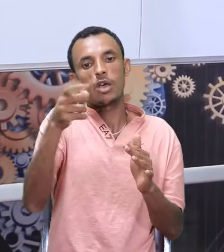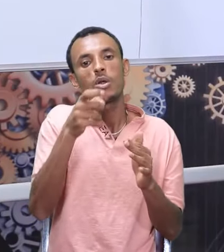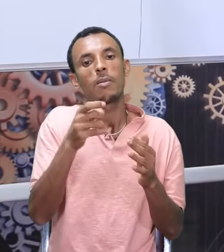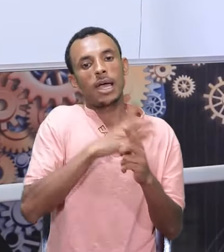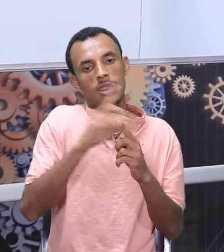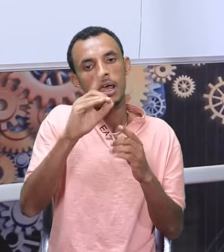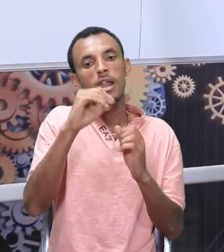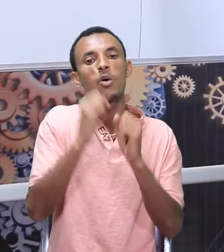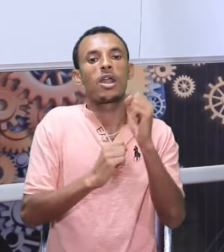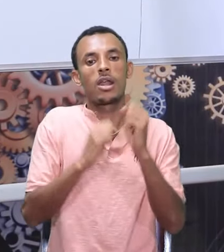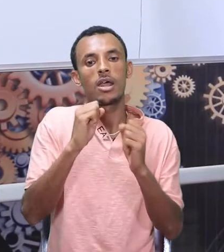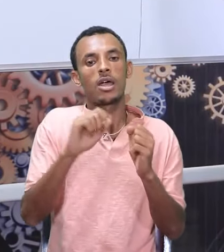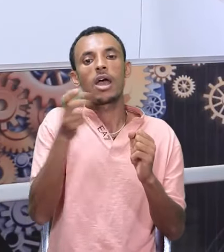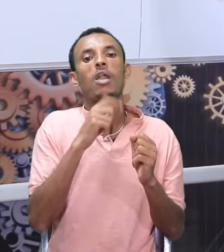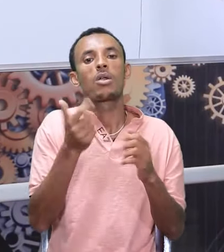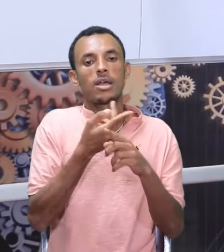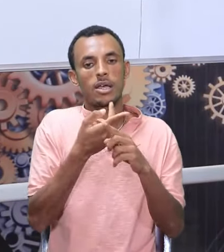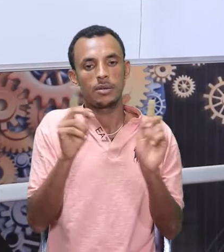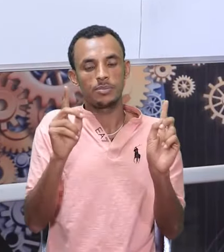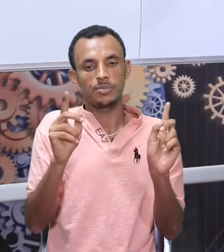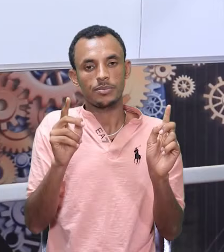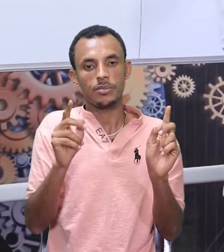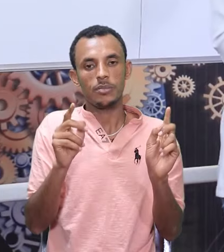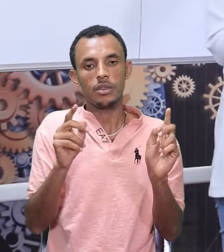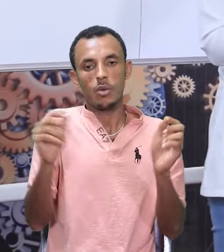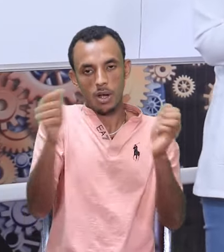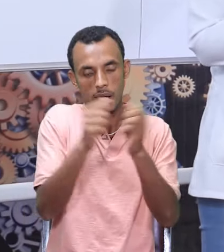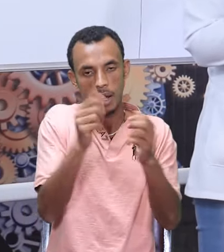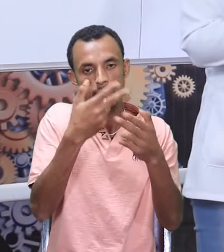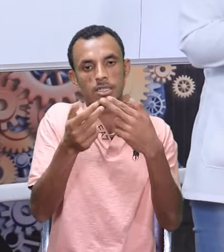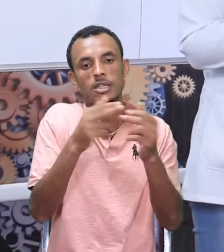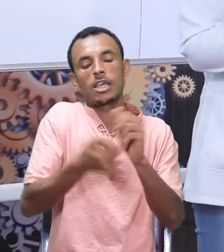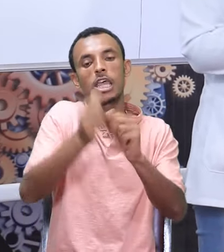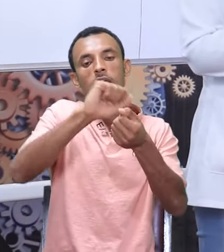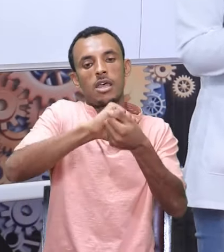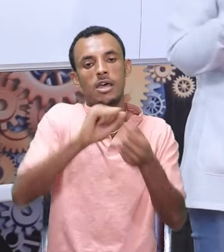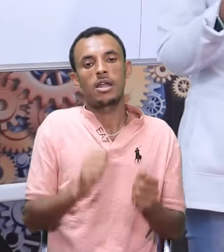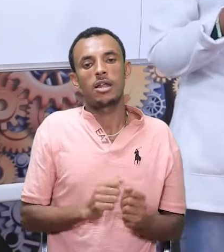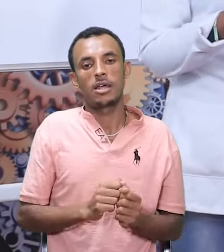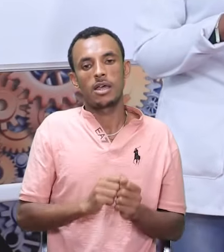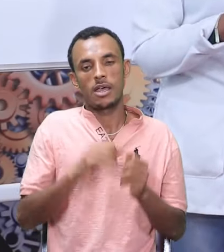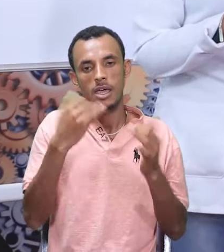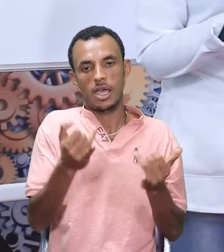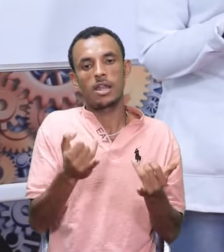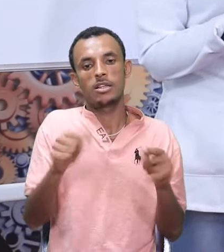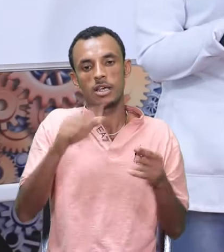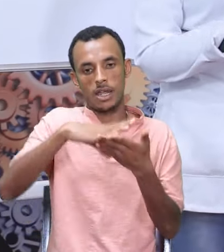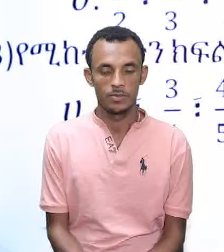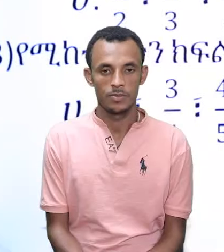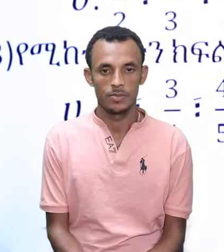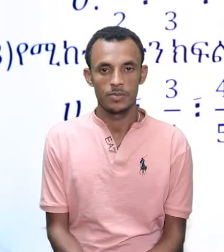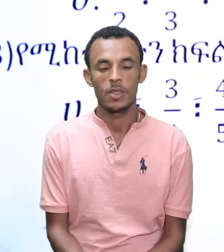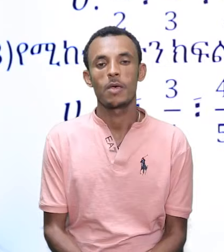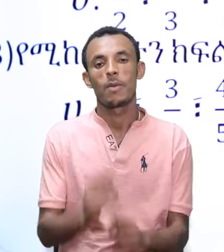በቀጥታ እናወዳድራለን ካልሆነ ግን ወደ የጋራ ብዜት እንቀይራለን ማለት ነው ይሄንን ነው ዛሬ ባጠቃላይ